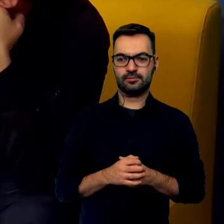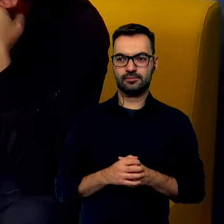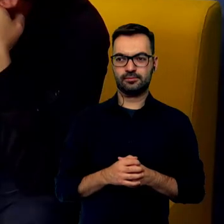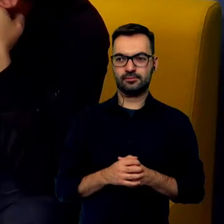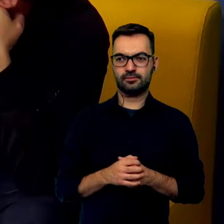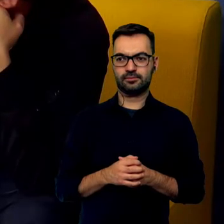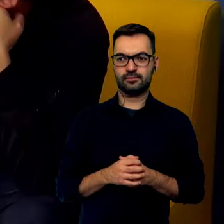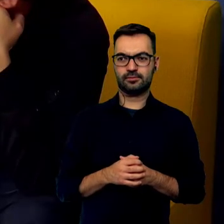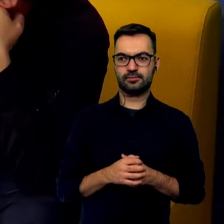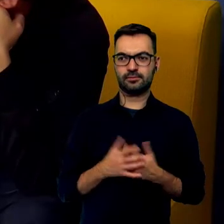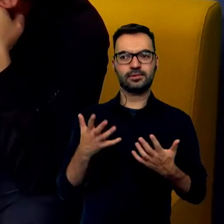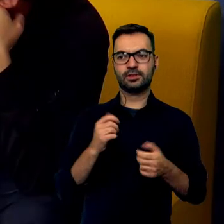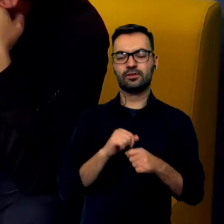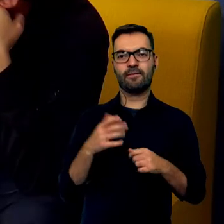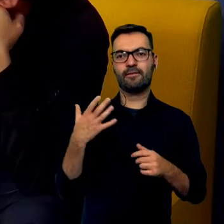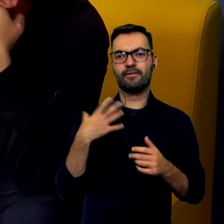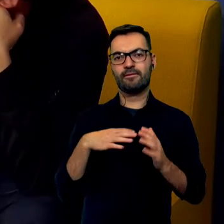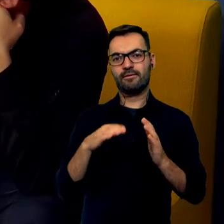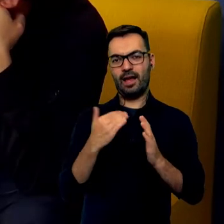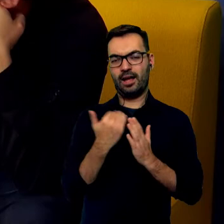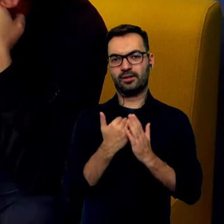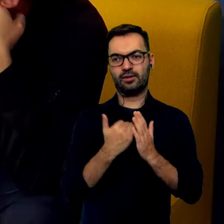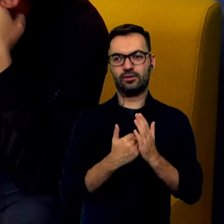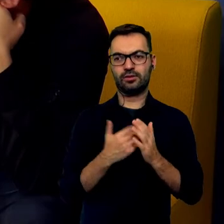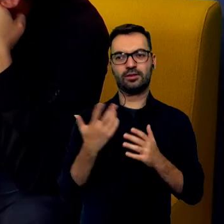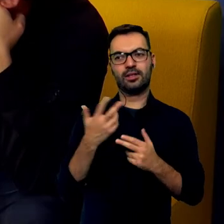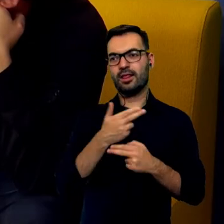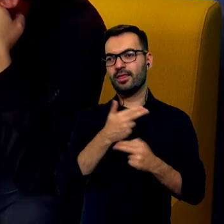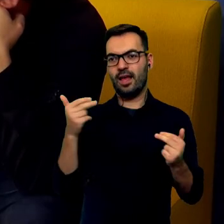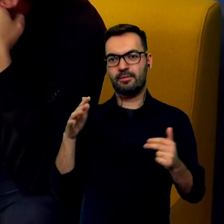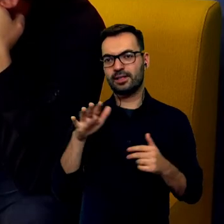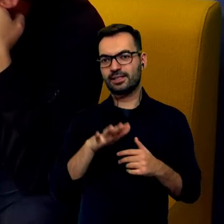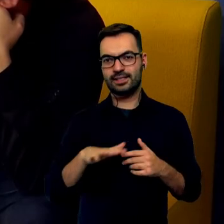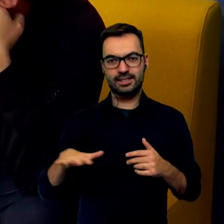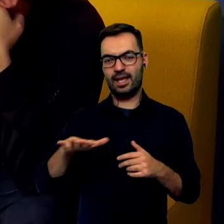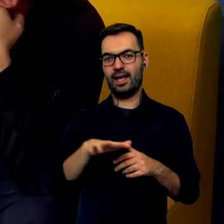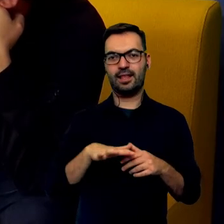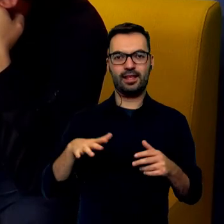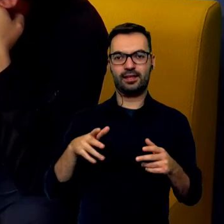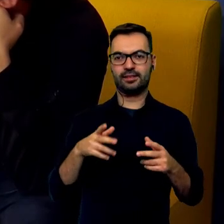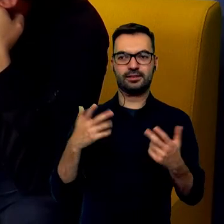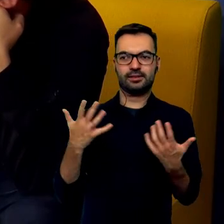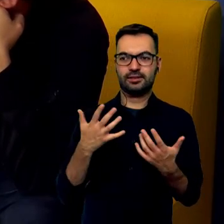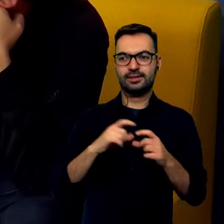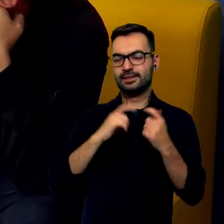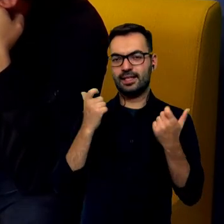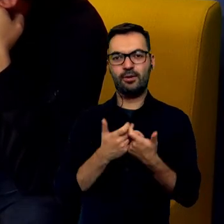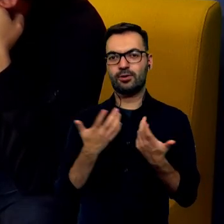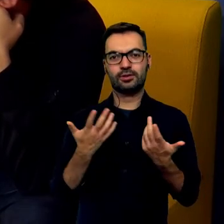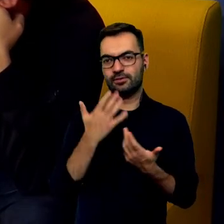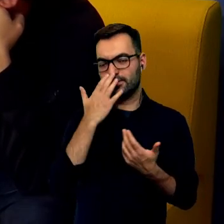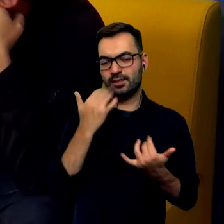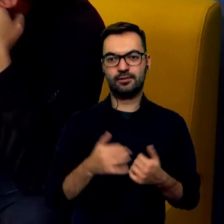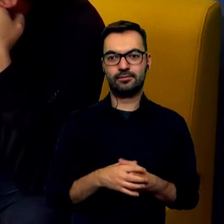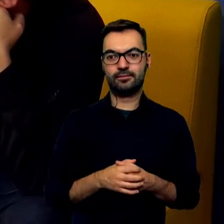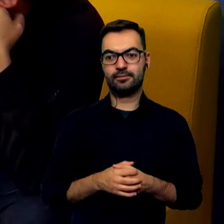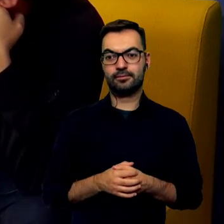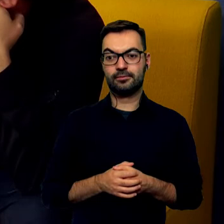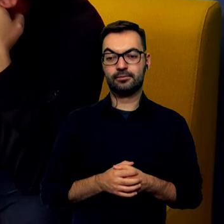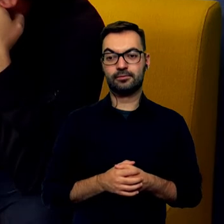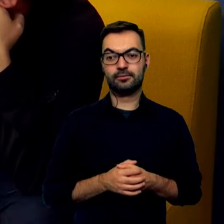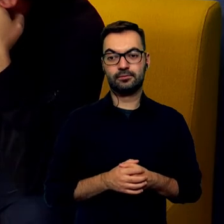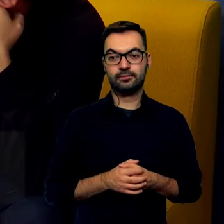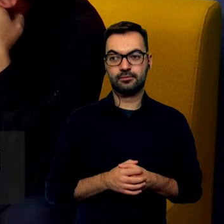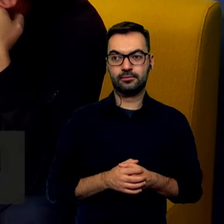gdzie są wartości, nie? Gdzie jest temat sceny, gdzie jest całość, tak? Mhm. I to